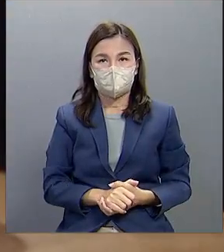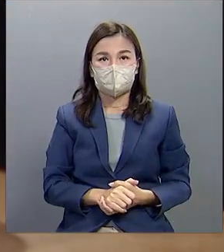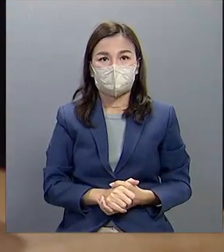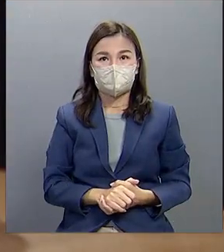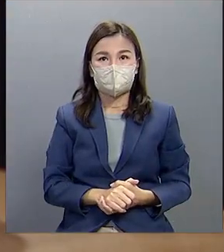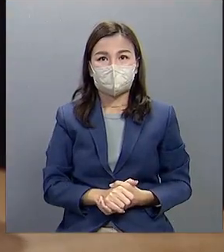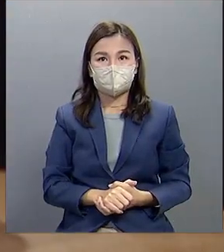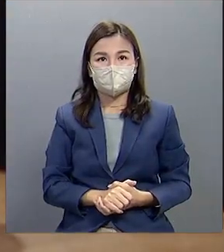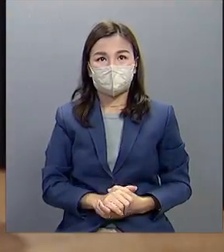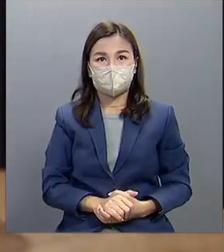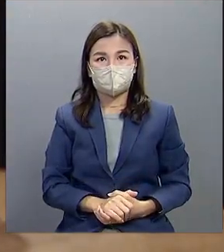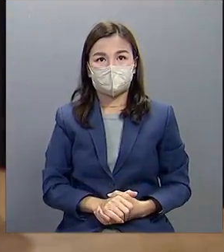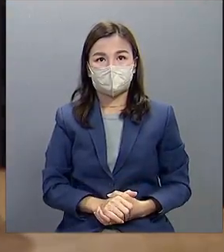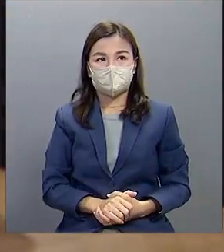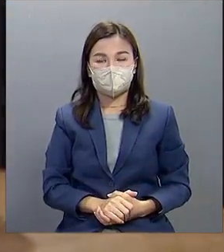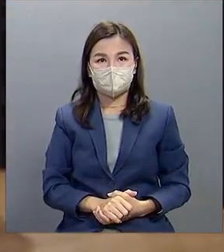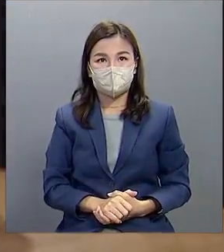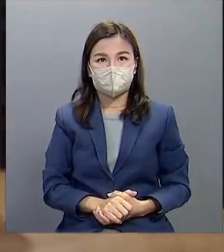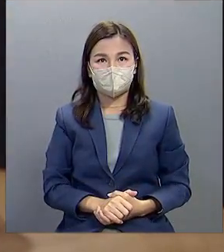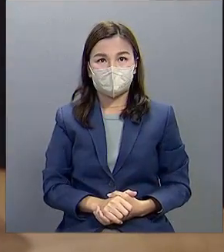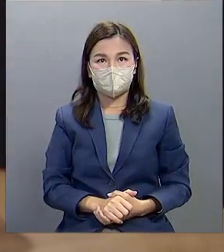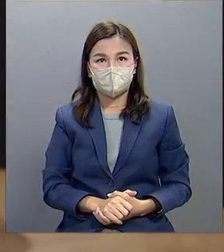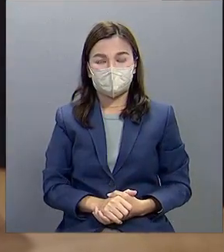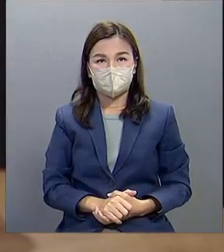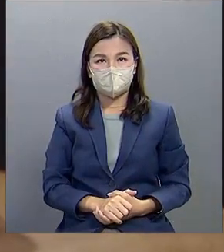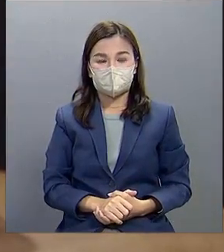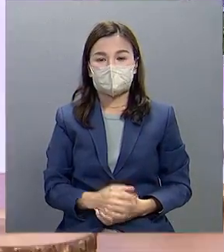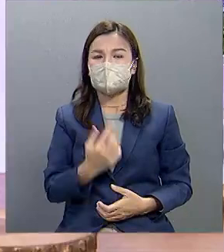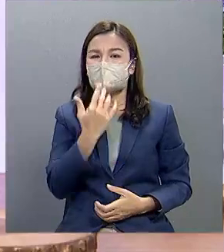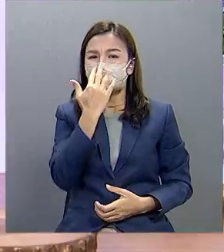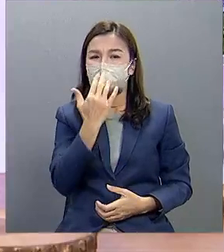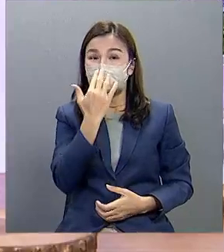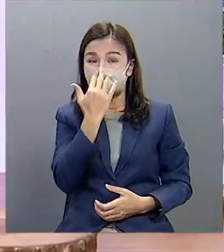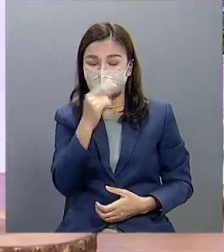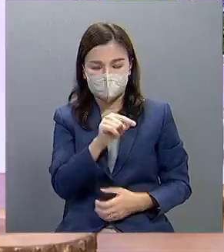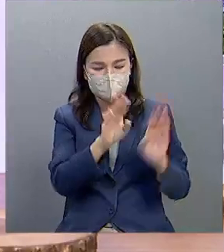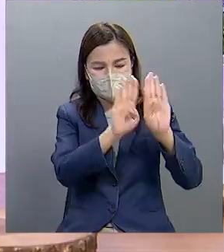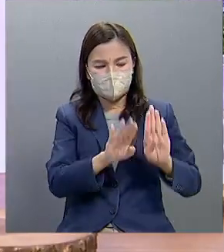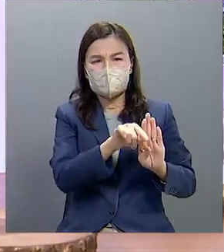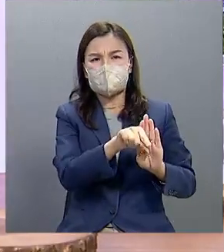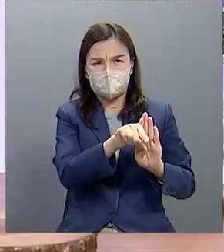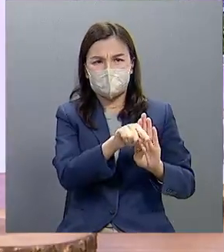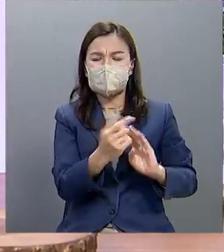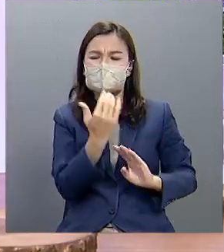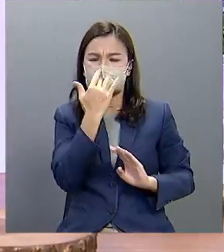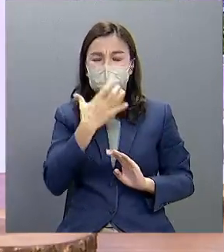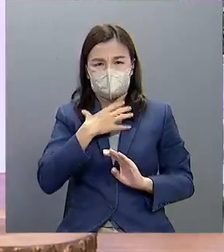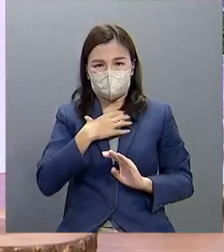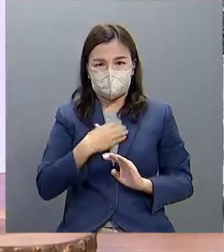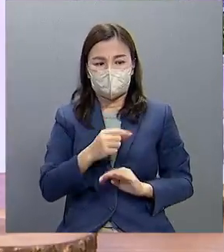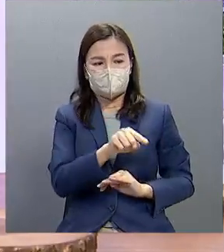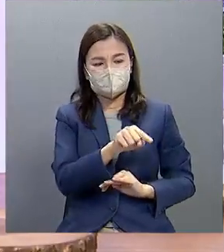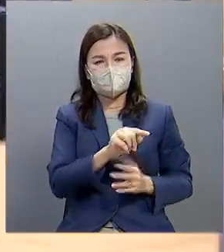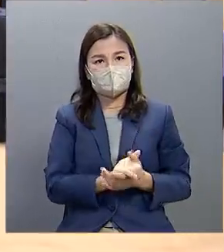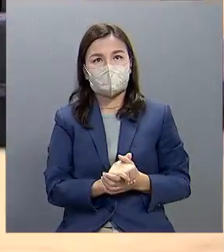จากนั้นนะคะการก็จะเติมกลิ่นอโรมาต่างๆนะคะที่ชอบเลยนะคะวันนี้จะเลือก